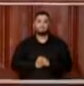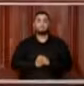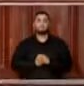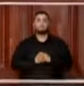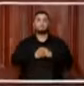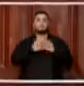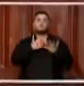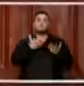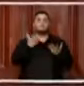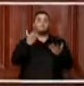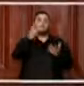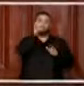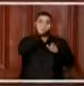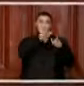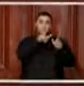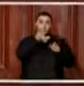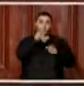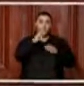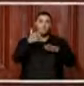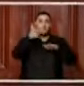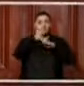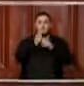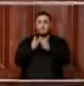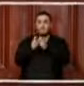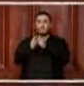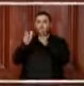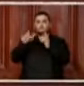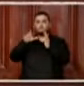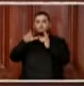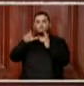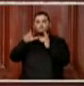السادة رؤساء الهيئات الدستورية،